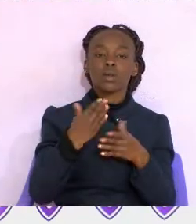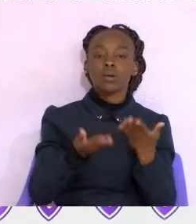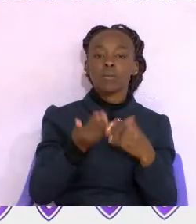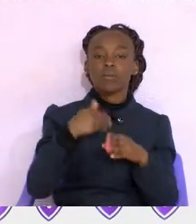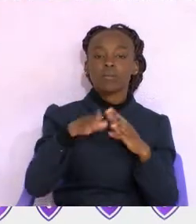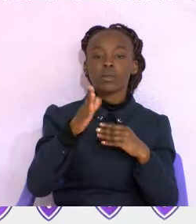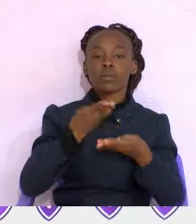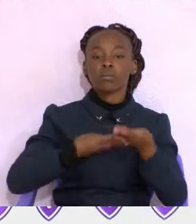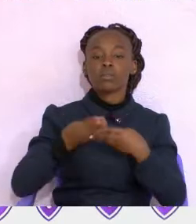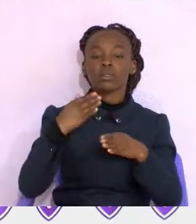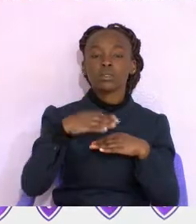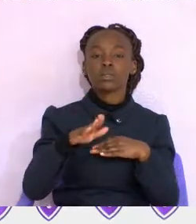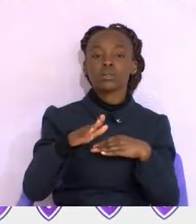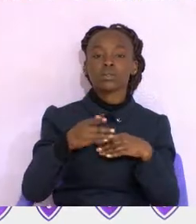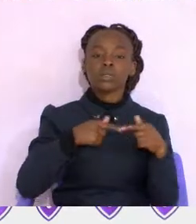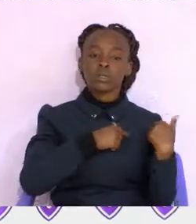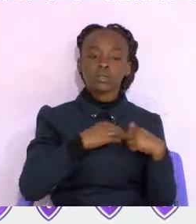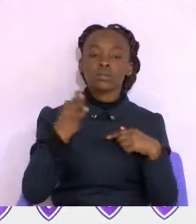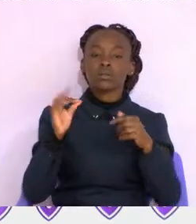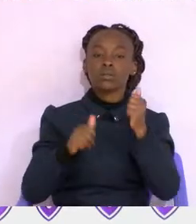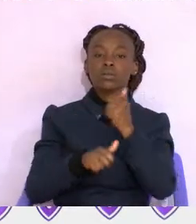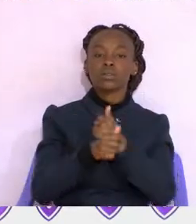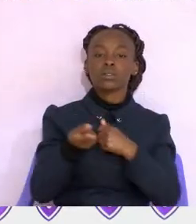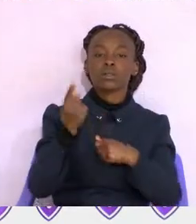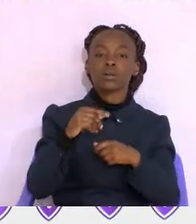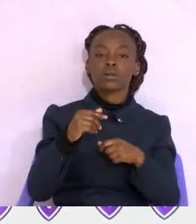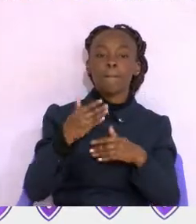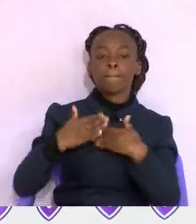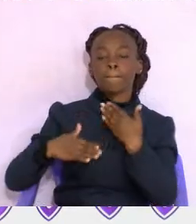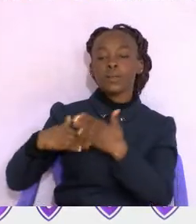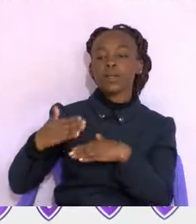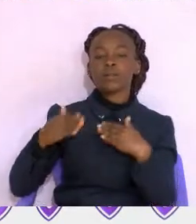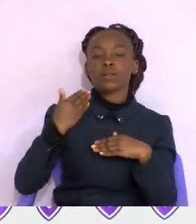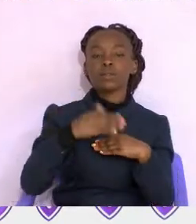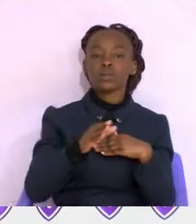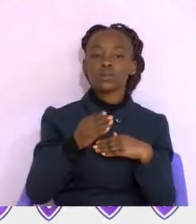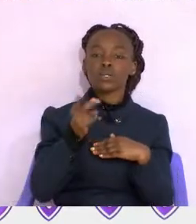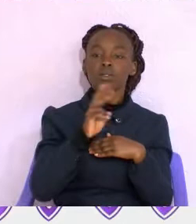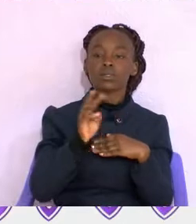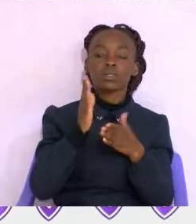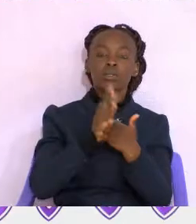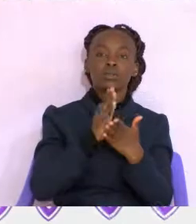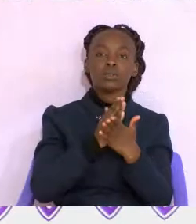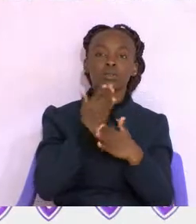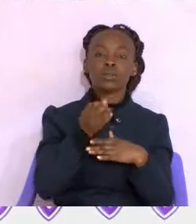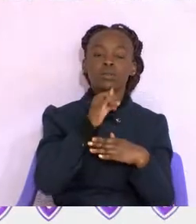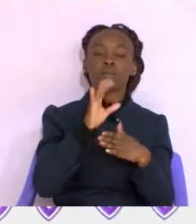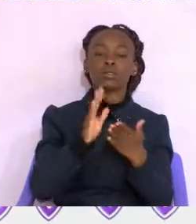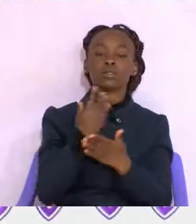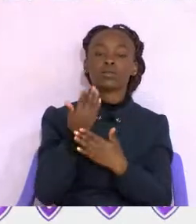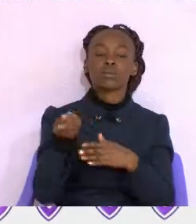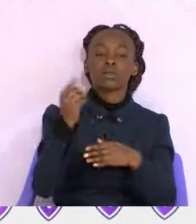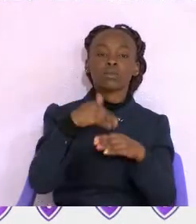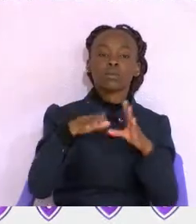imeshuka. Ukiangalia kwa majirani, ukiangalia sehemu yote, unaona kwa kweli kuna kitu ile imeshuka kwa walimwengu.